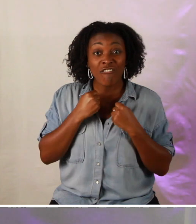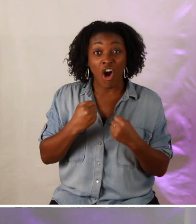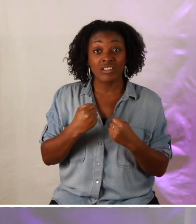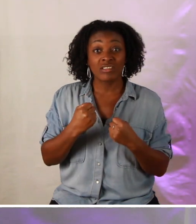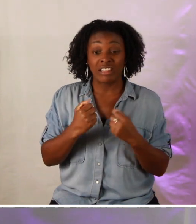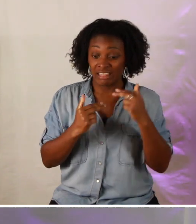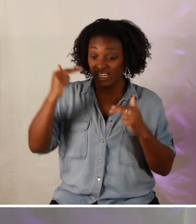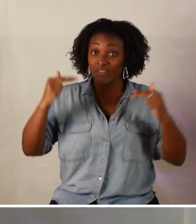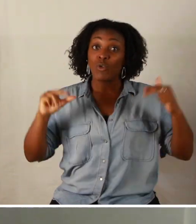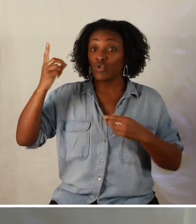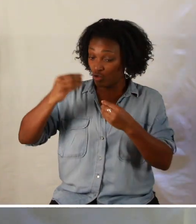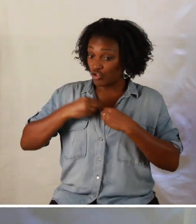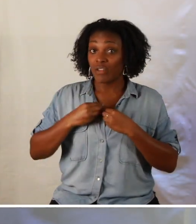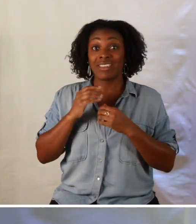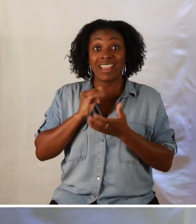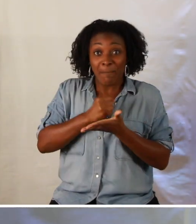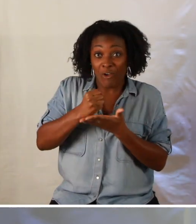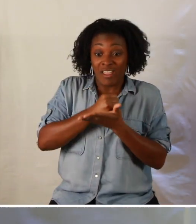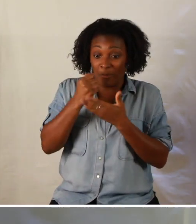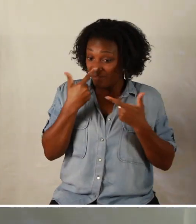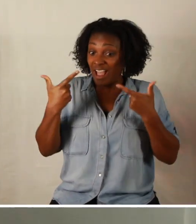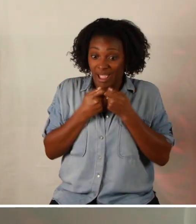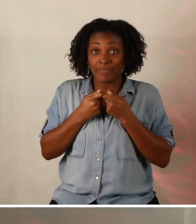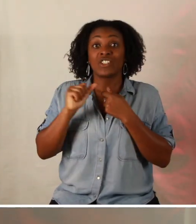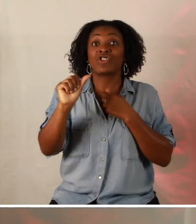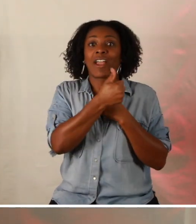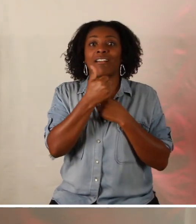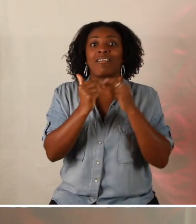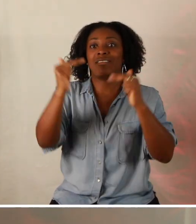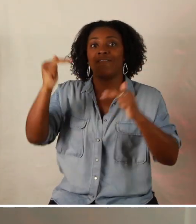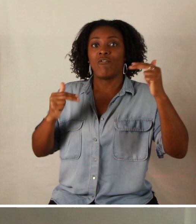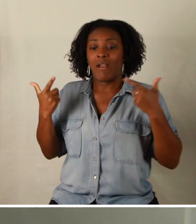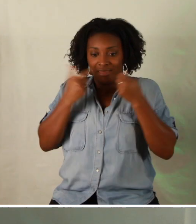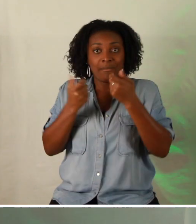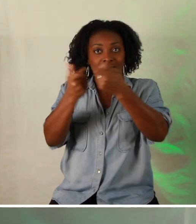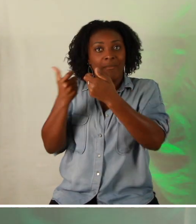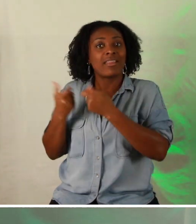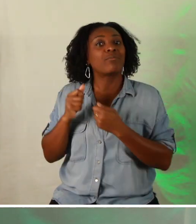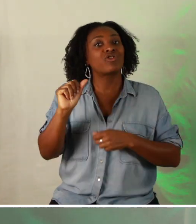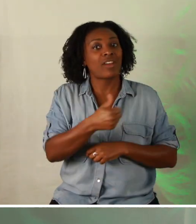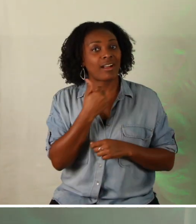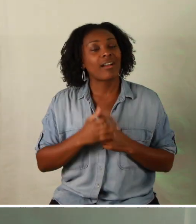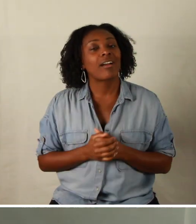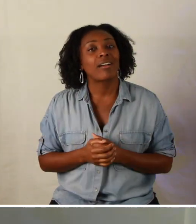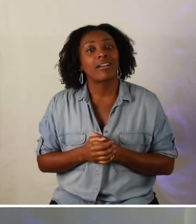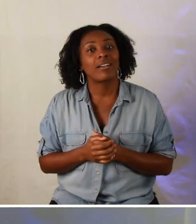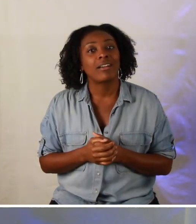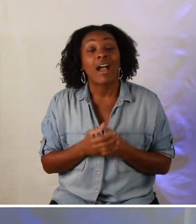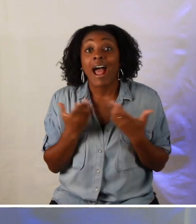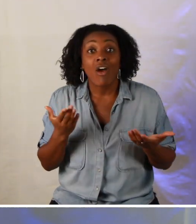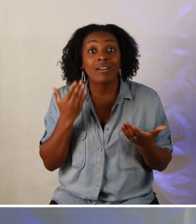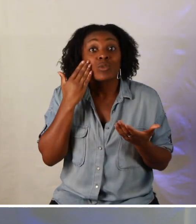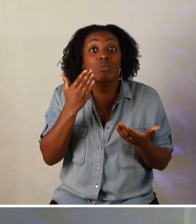Écritures. Et ça, j'aimerais vraiment que tu prennes ça en considération dans ta vie. À te dire, Seigneur, tu m'as